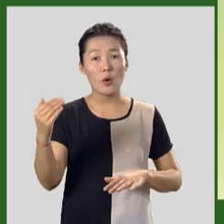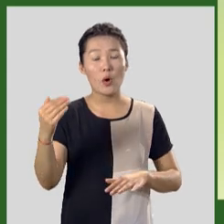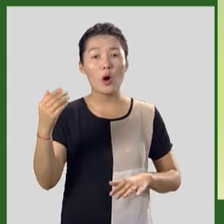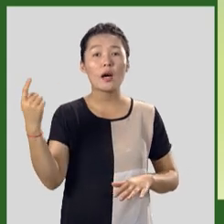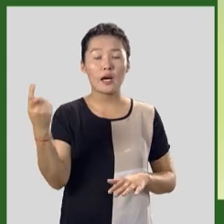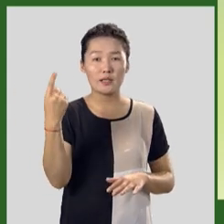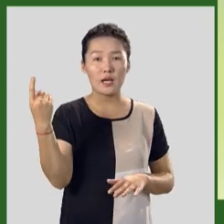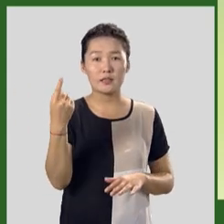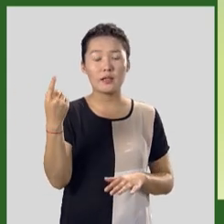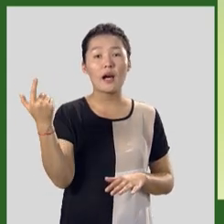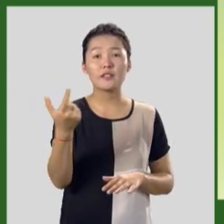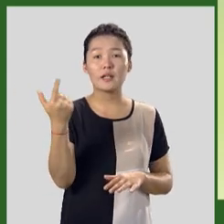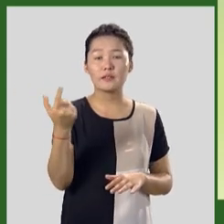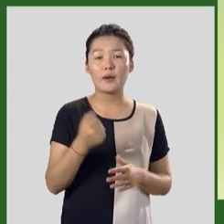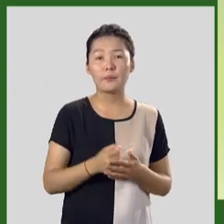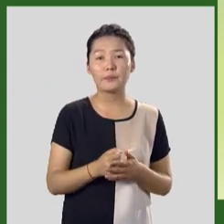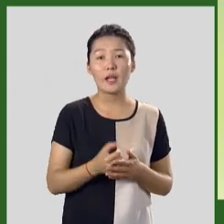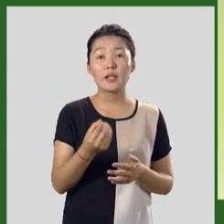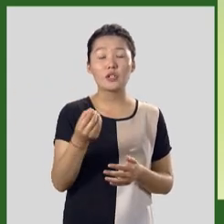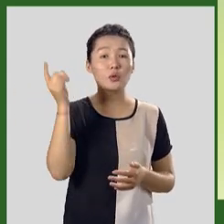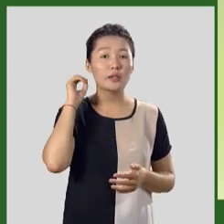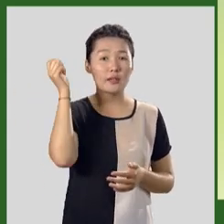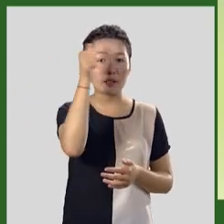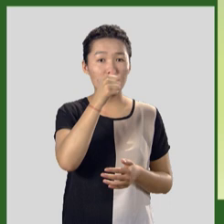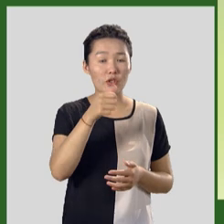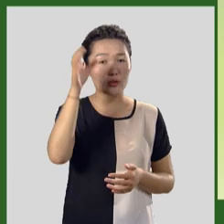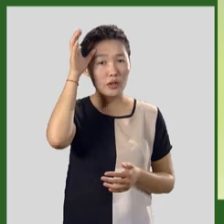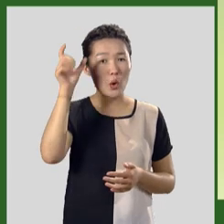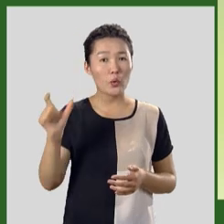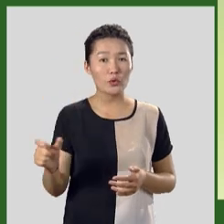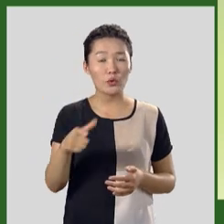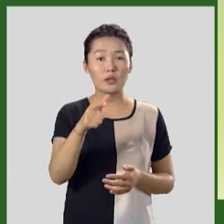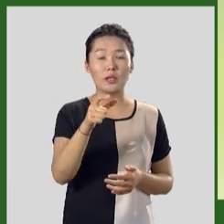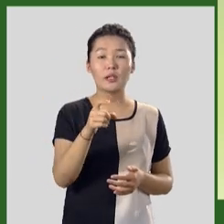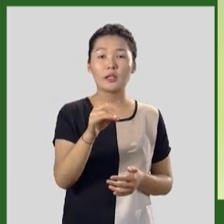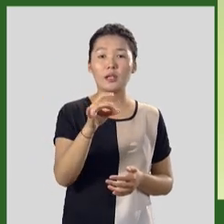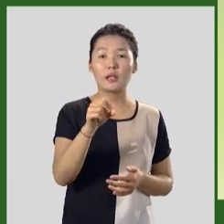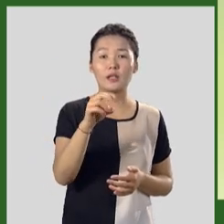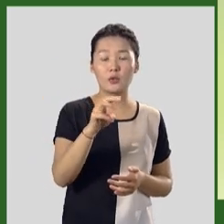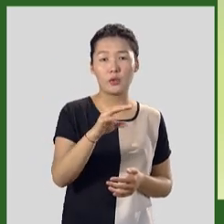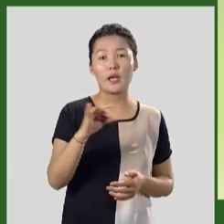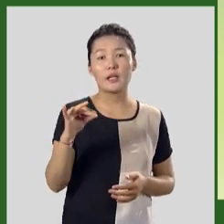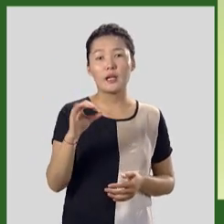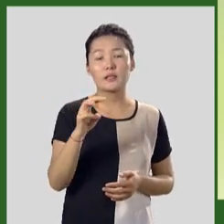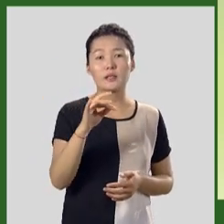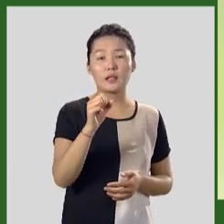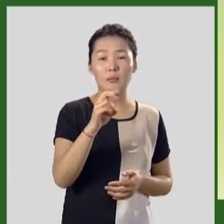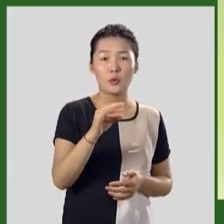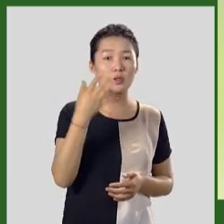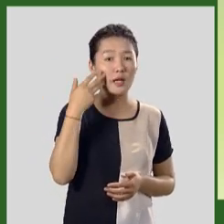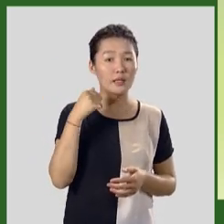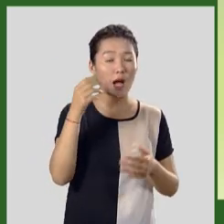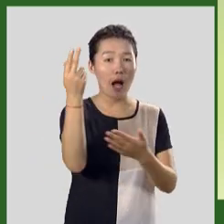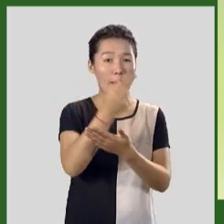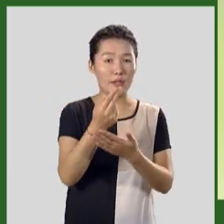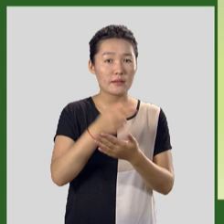хозяйство. Еще древнегреческие ученые Геродот и Страбон при описании стран